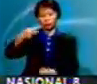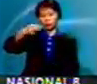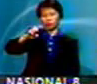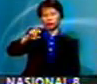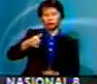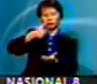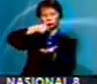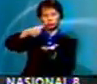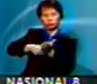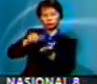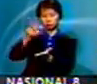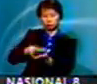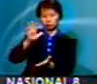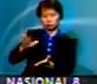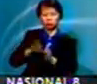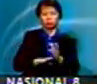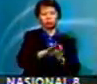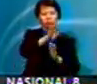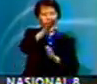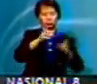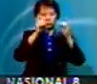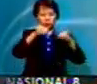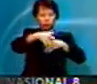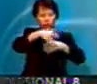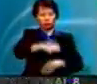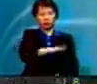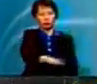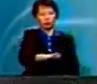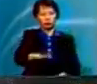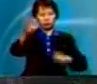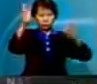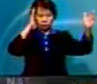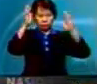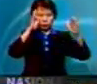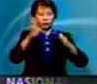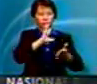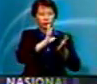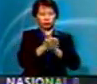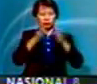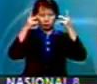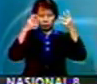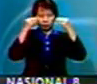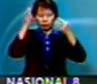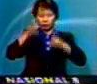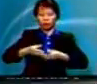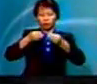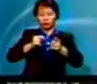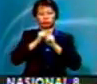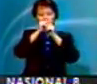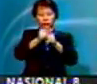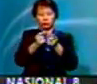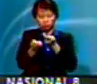STEM yang mengiktiraf sumbangannya kepada pembangunan dan pendidikan awal kanak-kanak di Malaysia. Selain itu, Perdana Menteri juga akan menyampaikan kenyataan